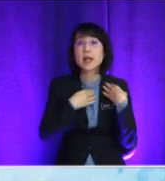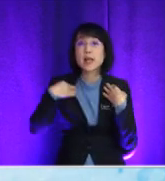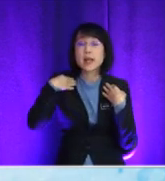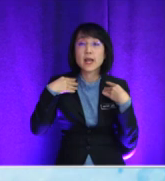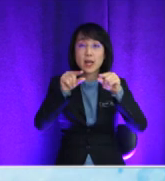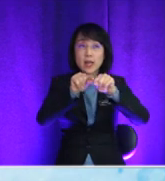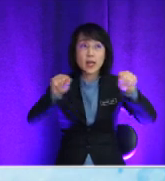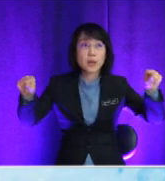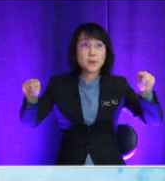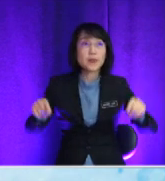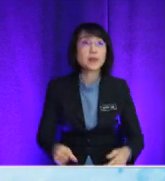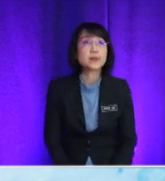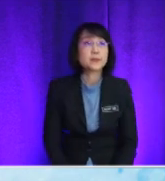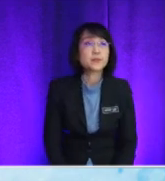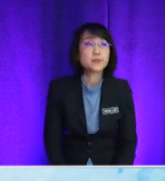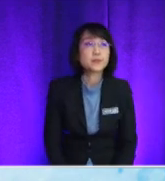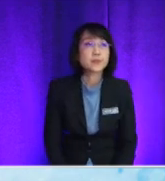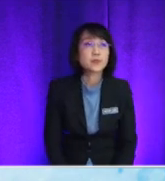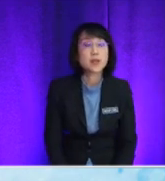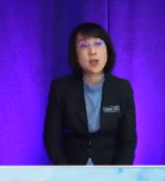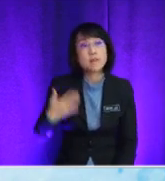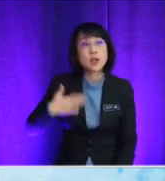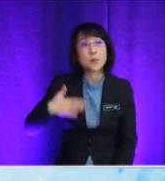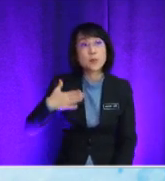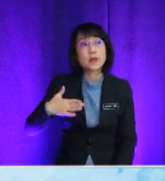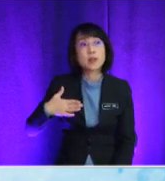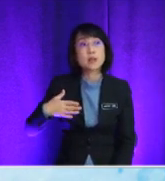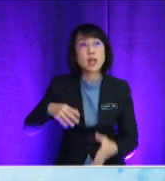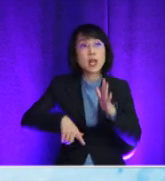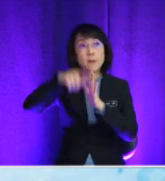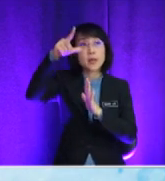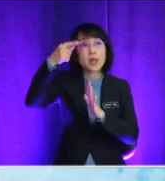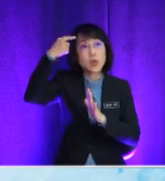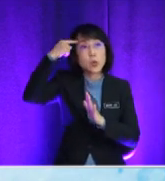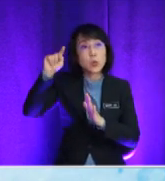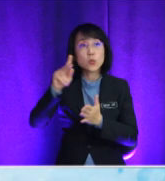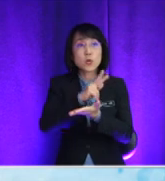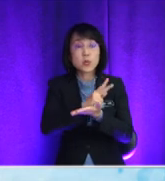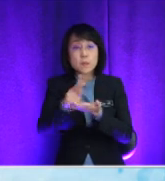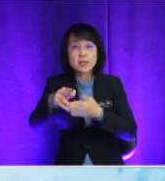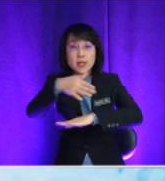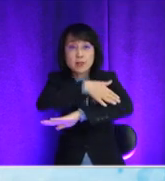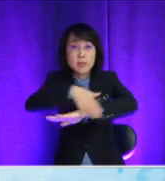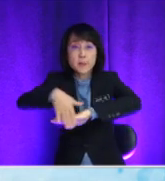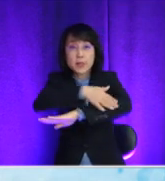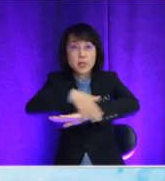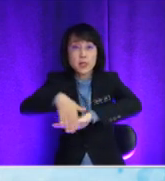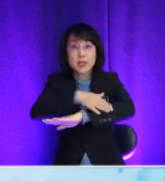untuk mengemaskan tepi pakaian Oke jadi kalau kita tinggal lapik di sini udah siapkan